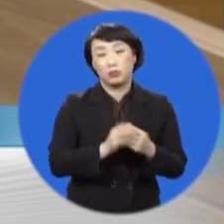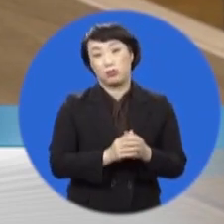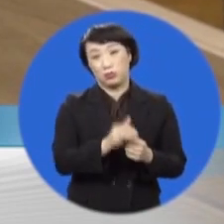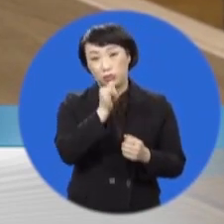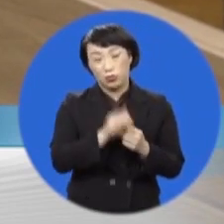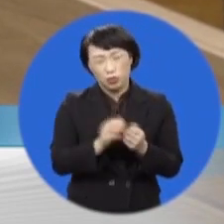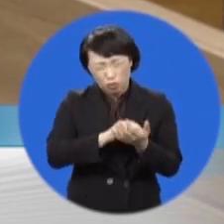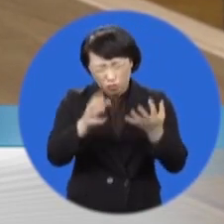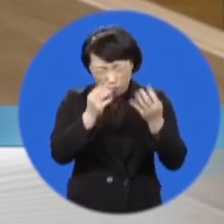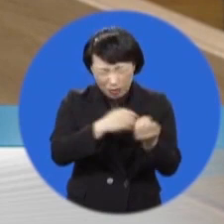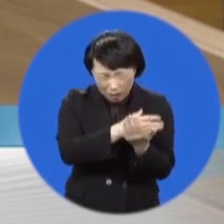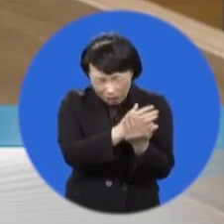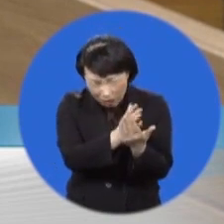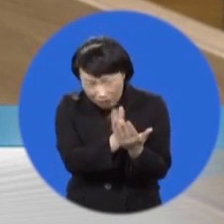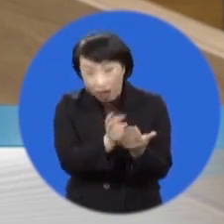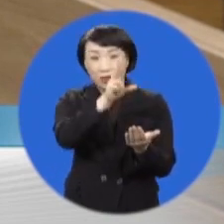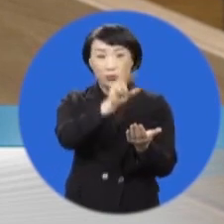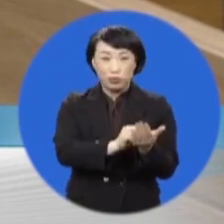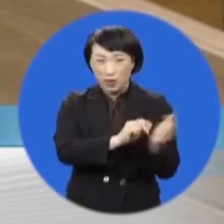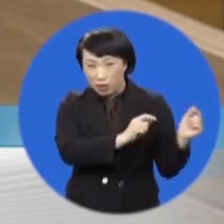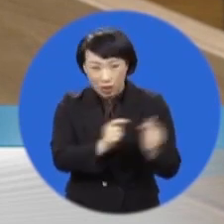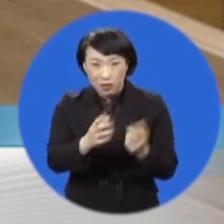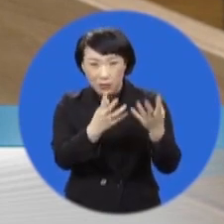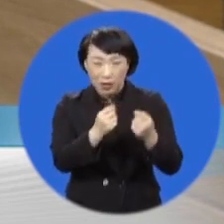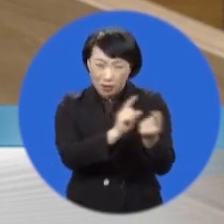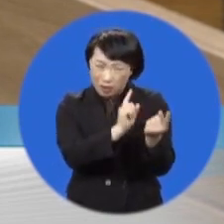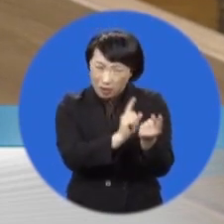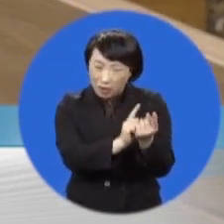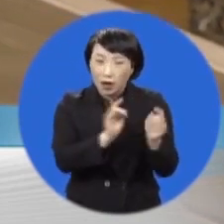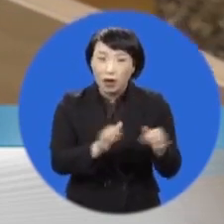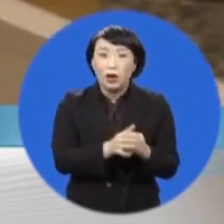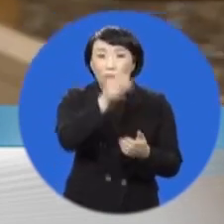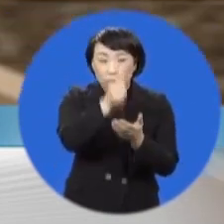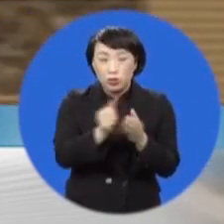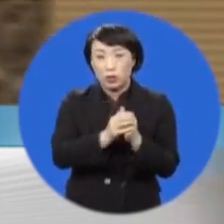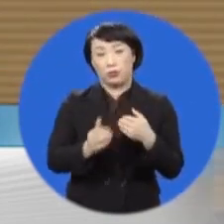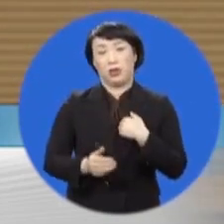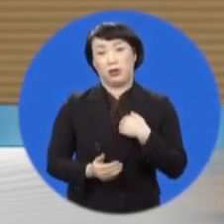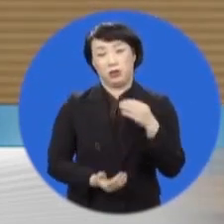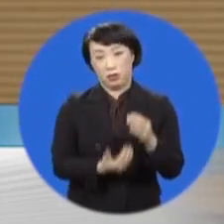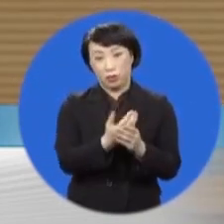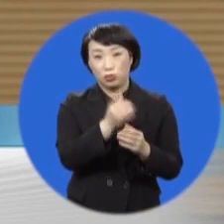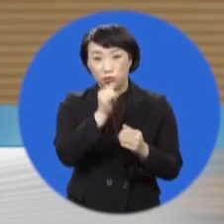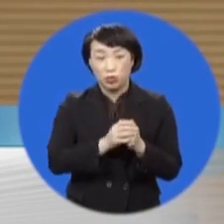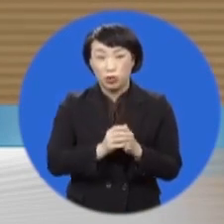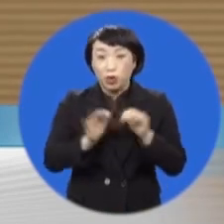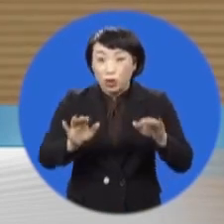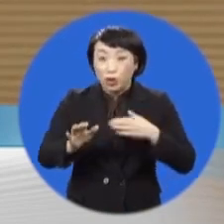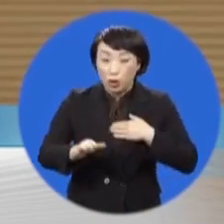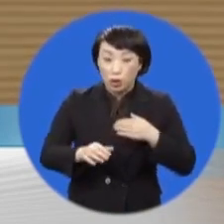4 많은 문제 통 우리가 뒤로 말미암아 일어나는데 죄